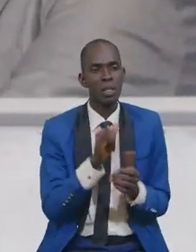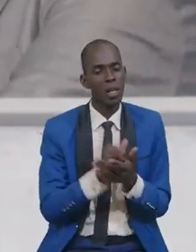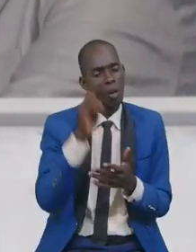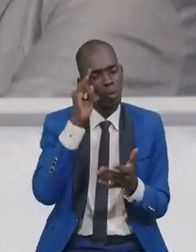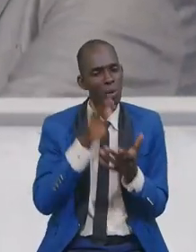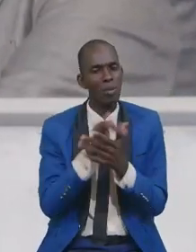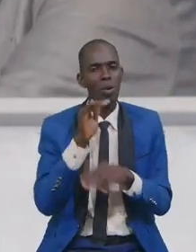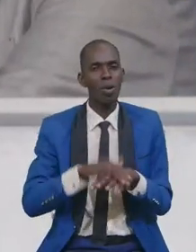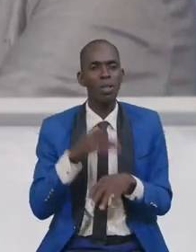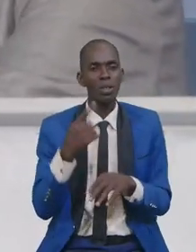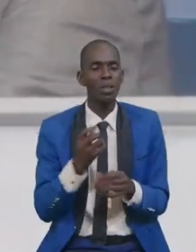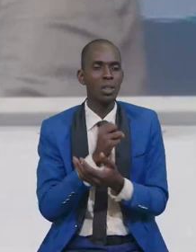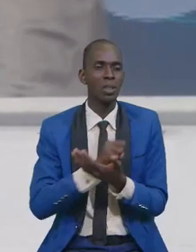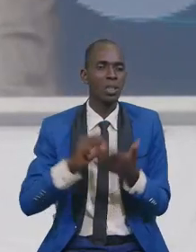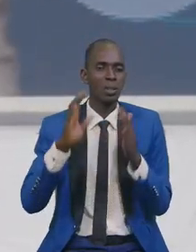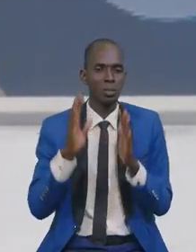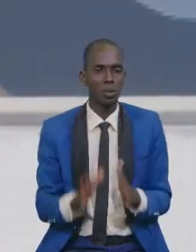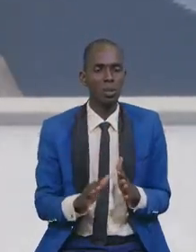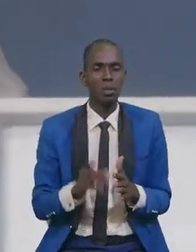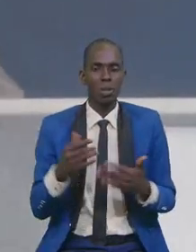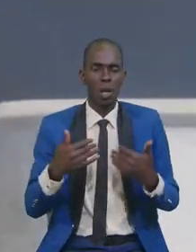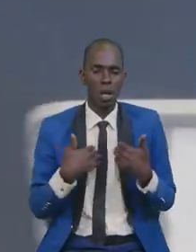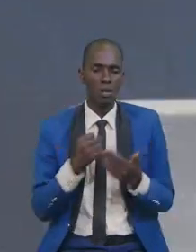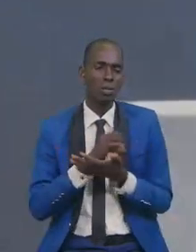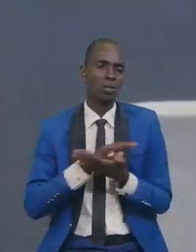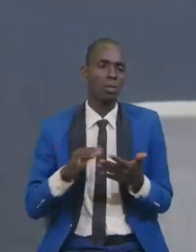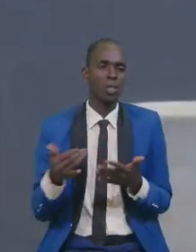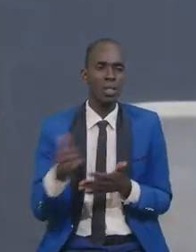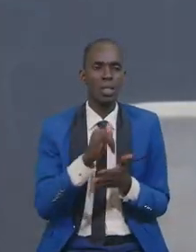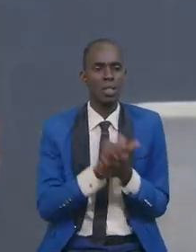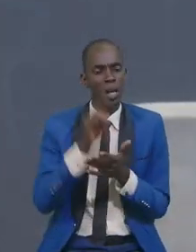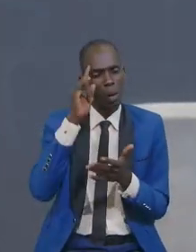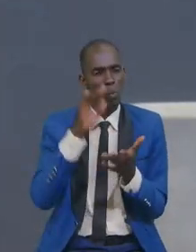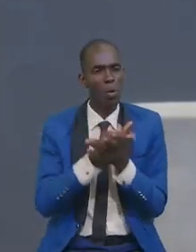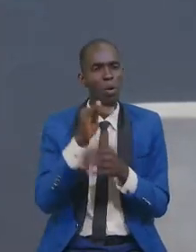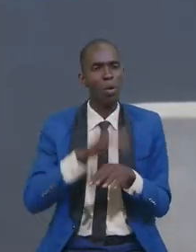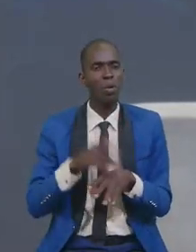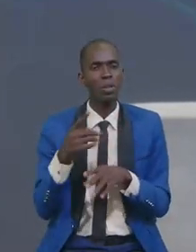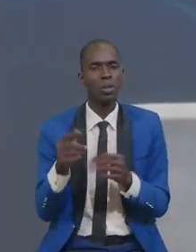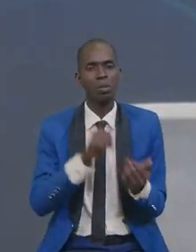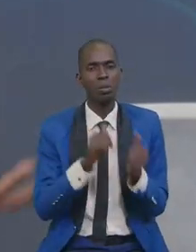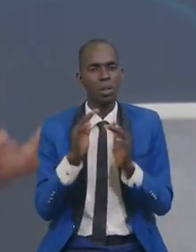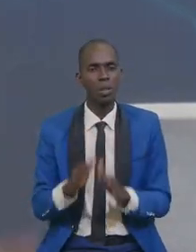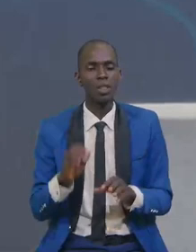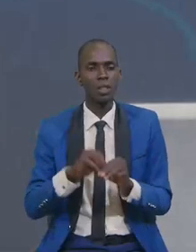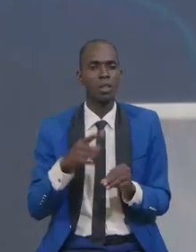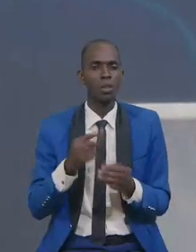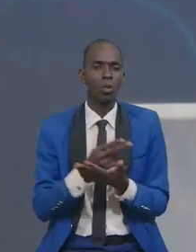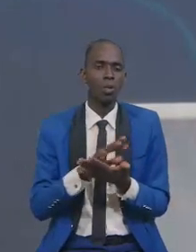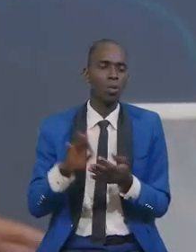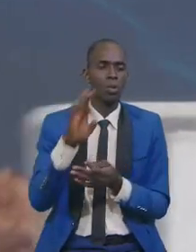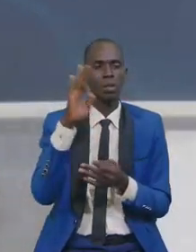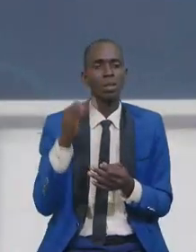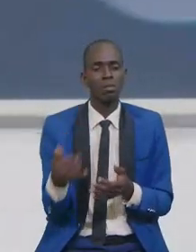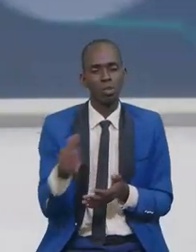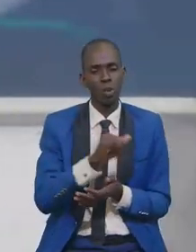qui croient à celui qui sanctifie. Ils ont la sanctification. Maintenant, ceux qui croient à celui qui baptise du